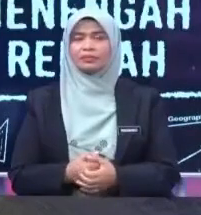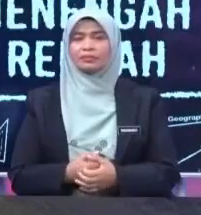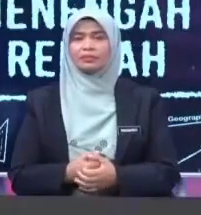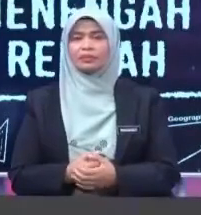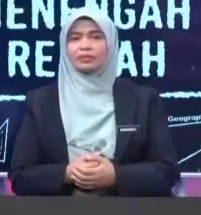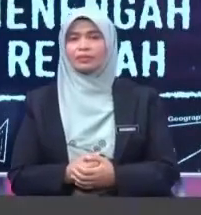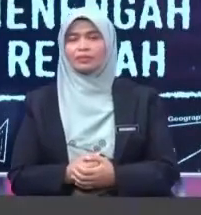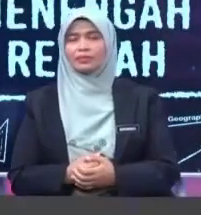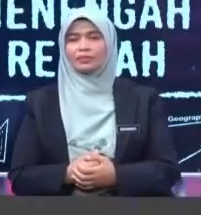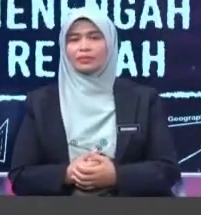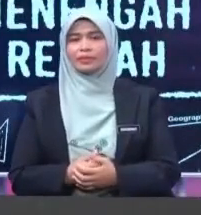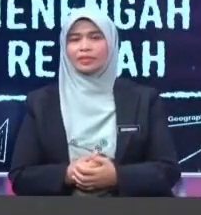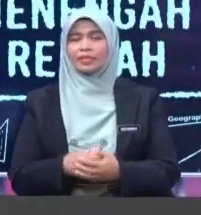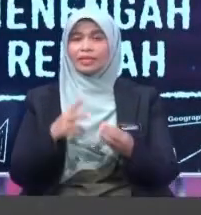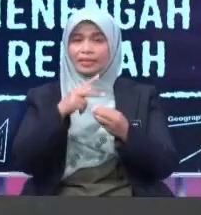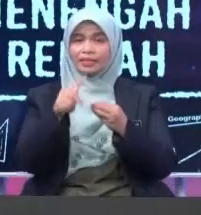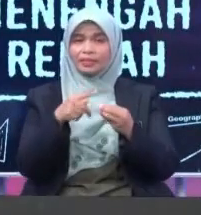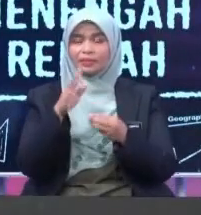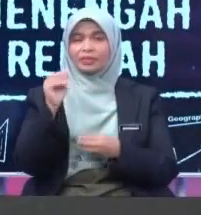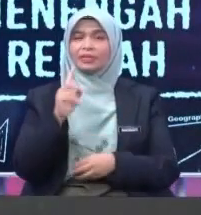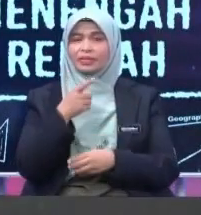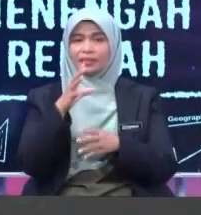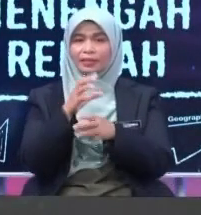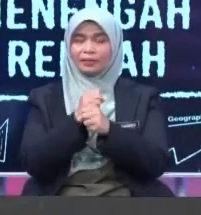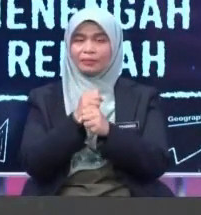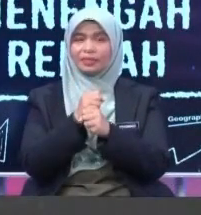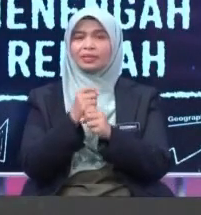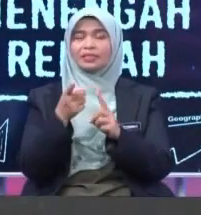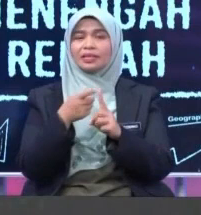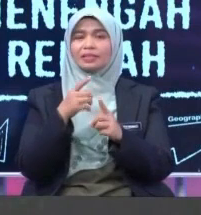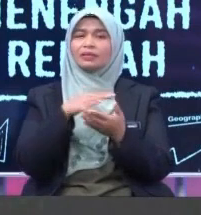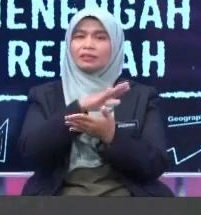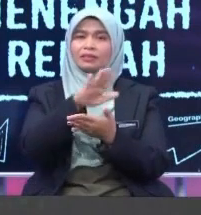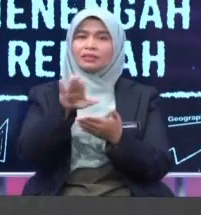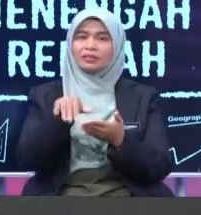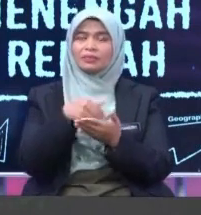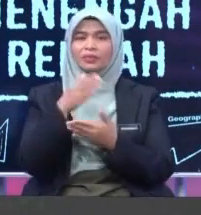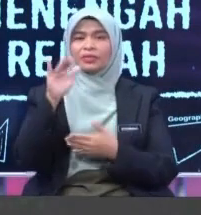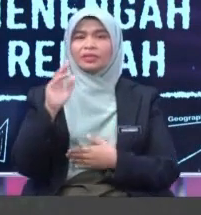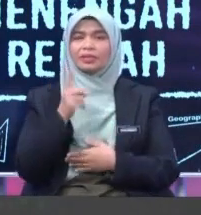dipersilakan. Kesimpulan yang kita dapat daripada semua yang kita belajar tadi,